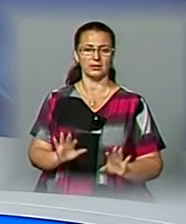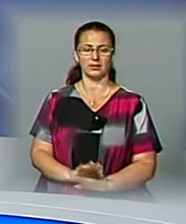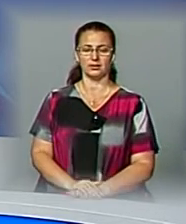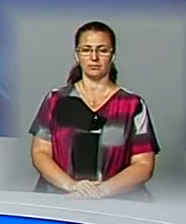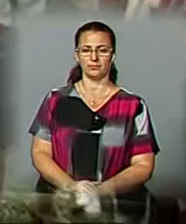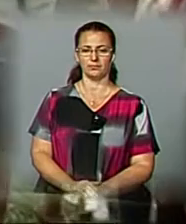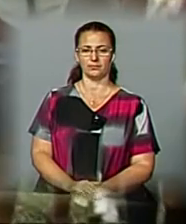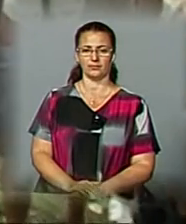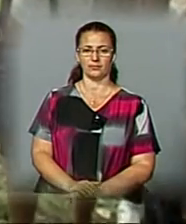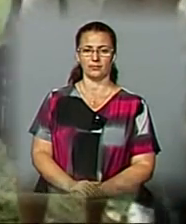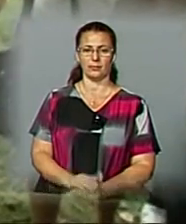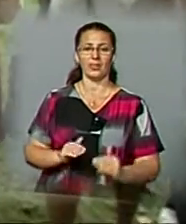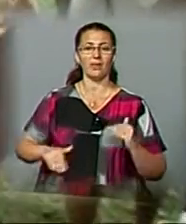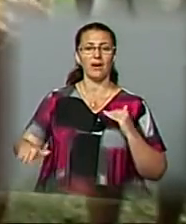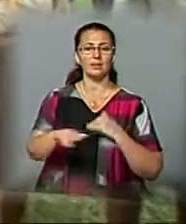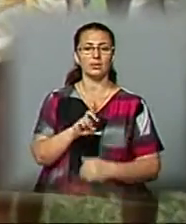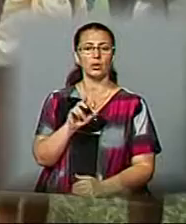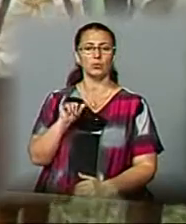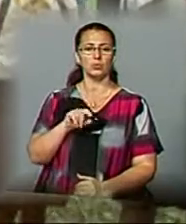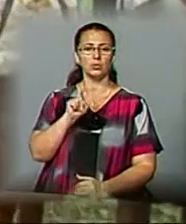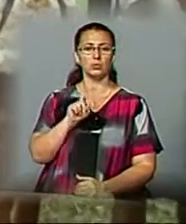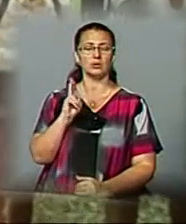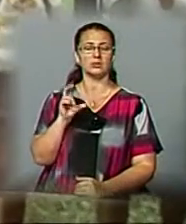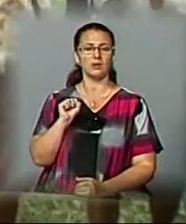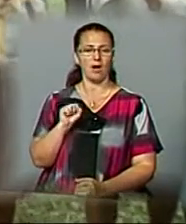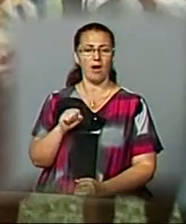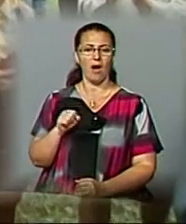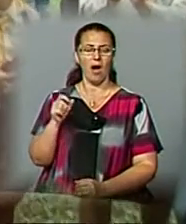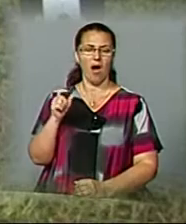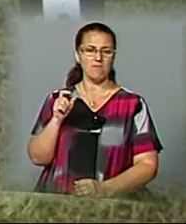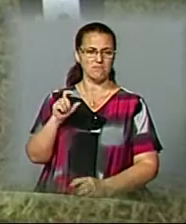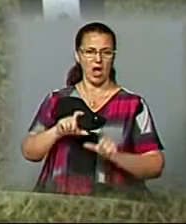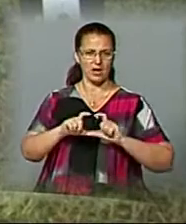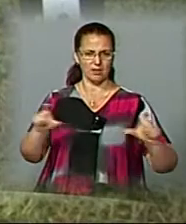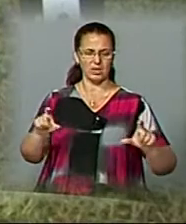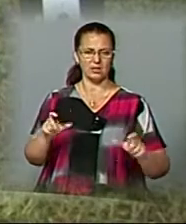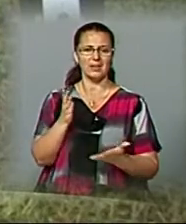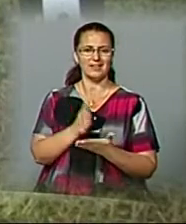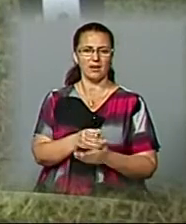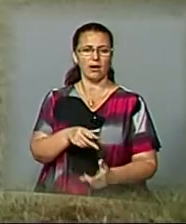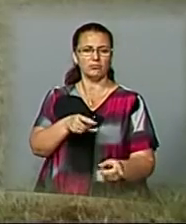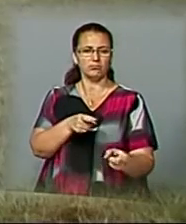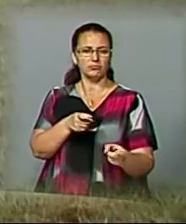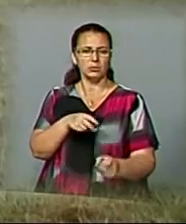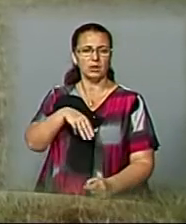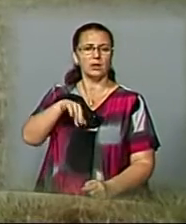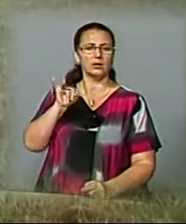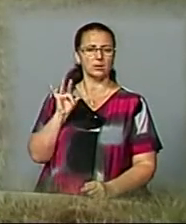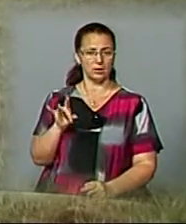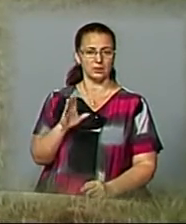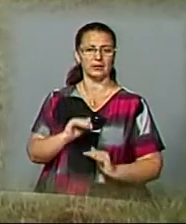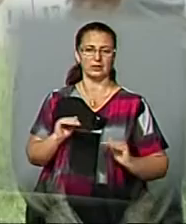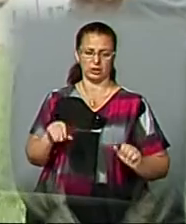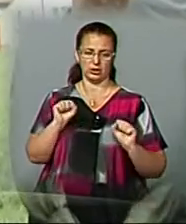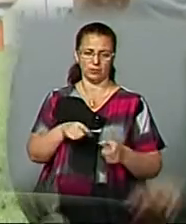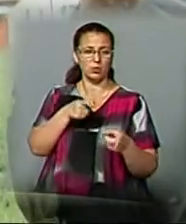Корейби. На території Буської гімназії поряд з військово-патріотичним центром розташований тир. Тут діти можуть постріляти з